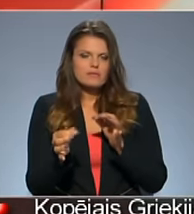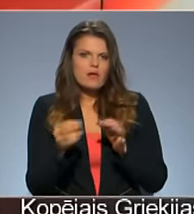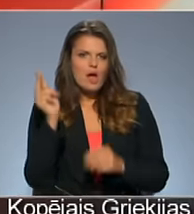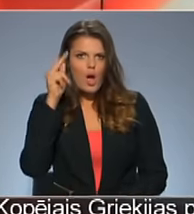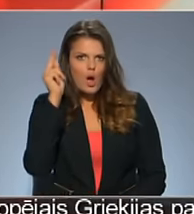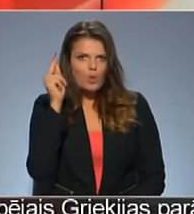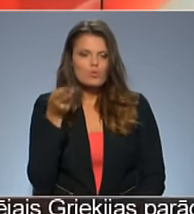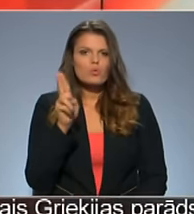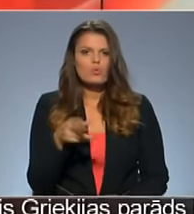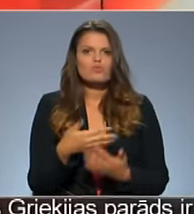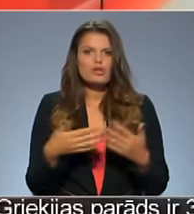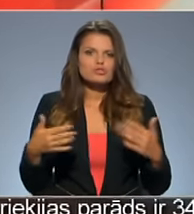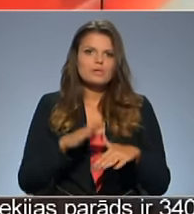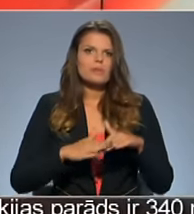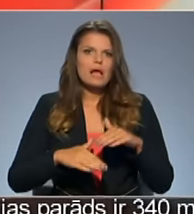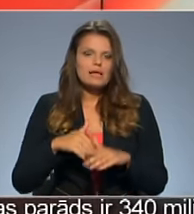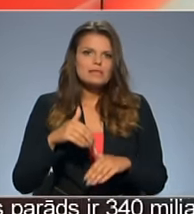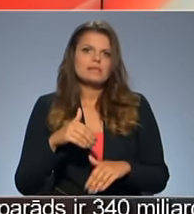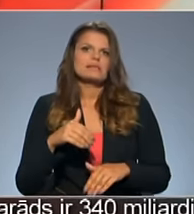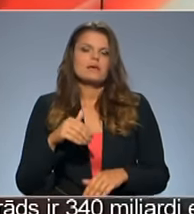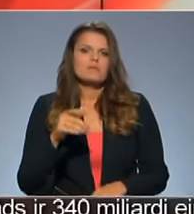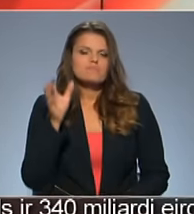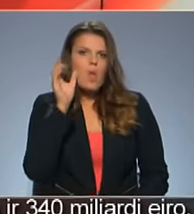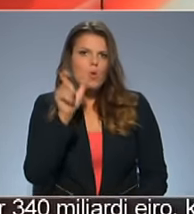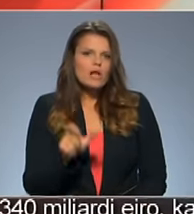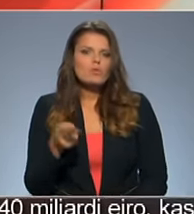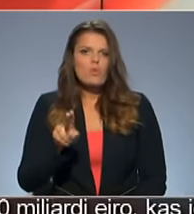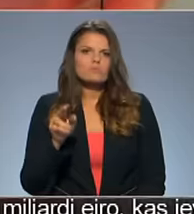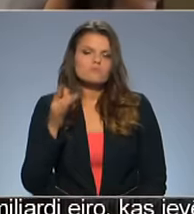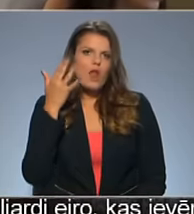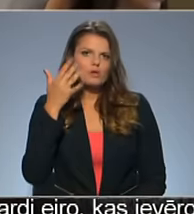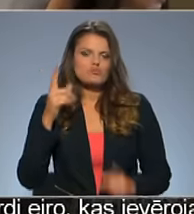praktiķi, teorētiķi un filozofi. Stāsts Skrundas televīzijā.